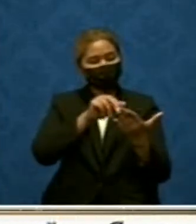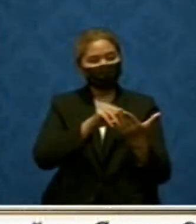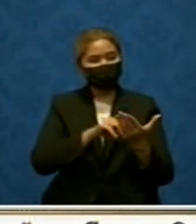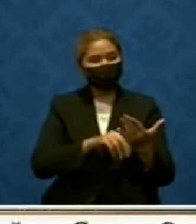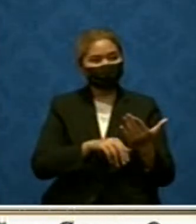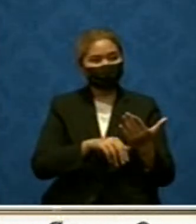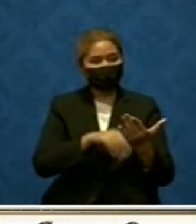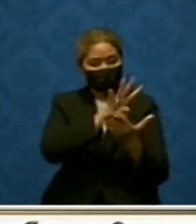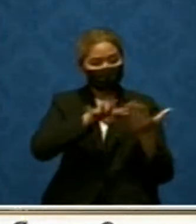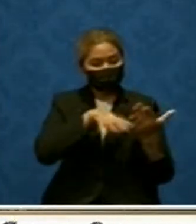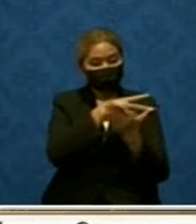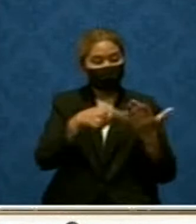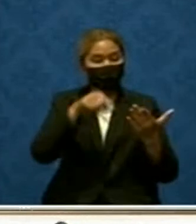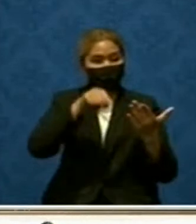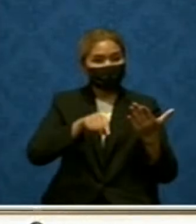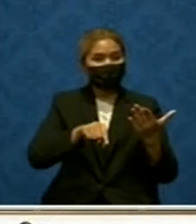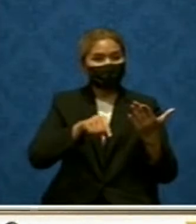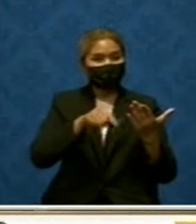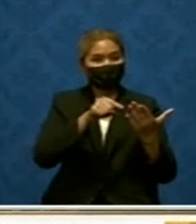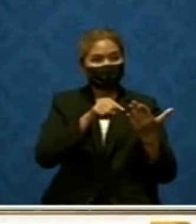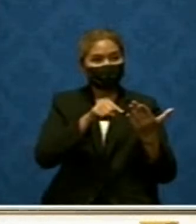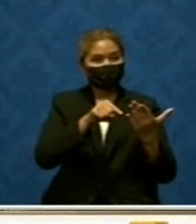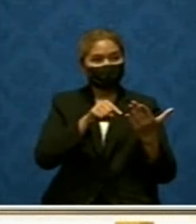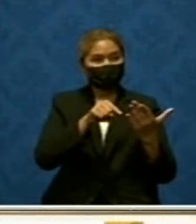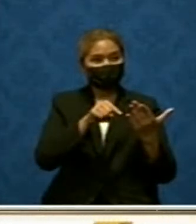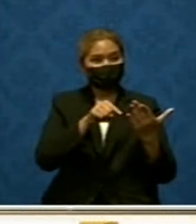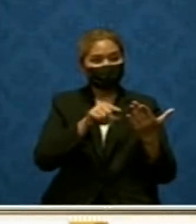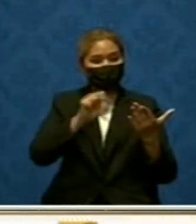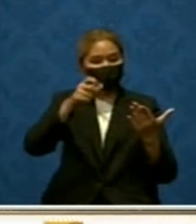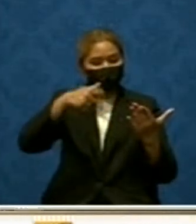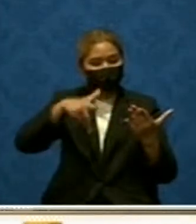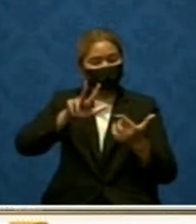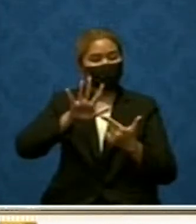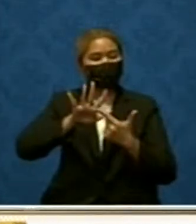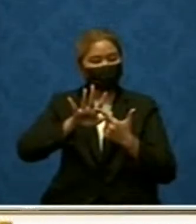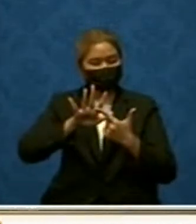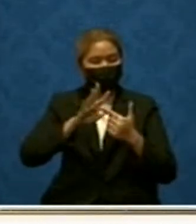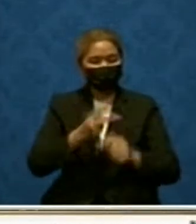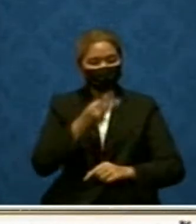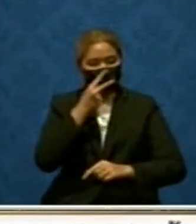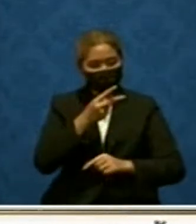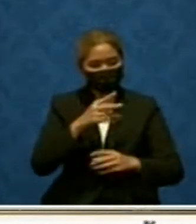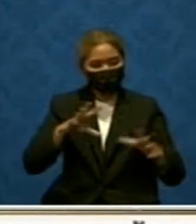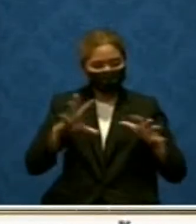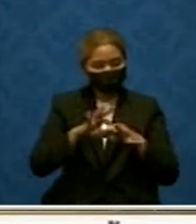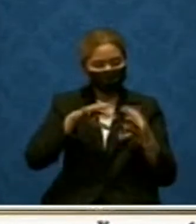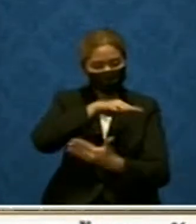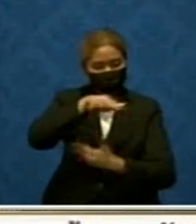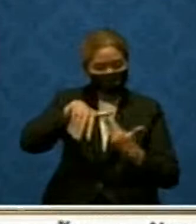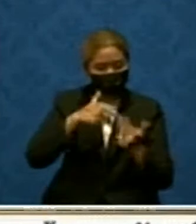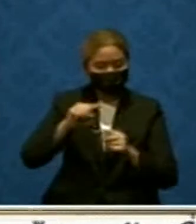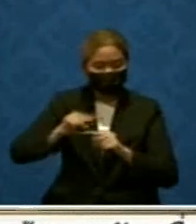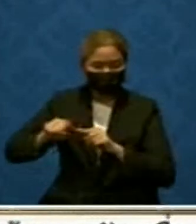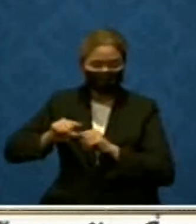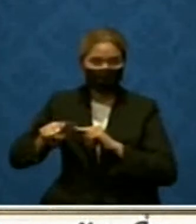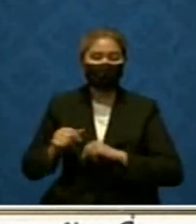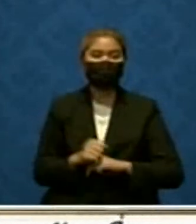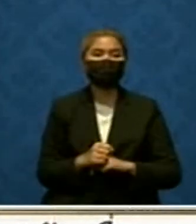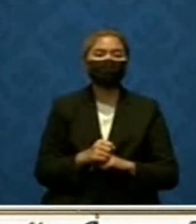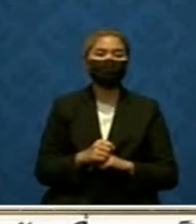พ่บอกวไม่มีงบการฟ้นฟการณเกษตรไม่มงบเรื่องของการฟื้ฟูสัพยากธรรชาิแลส่งแดล้อมผมบอกตงแต่ต้น